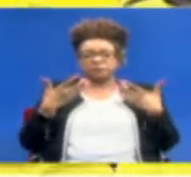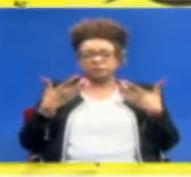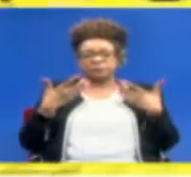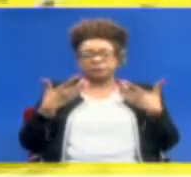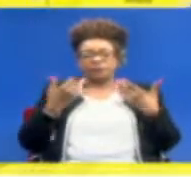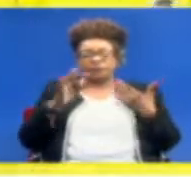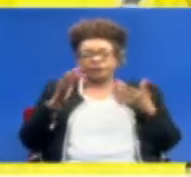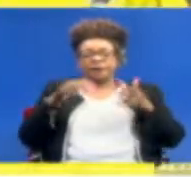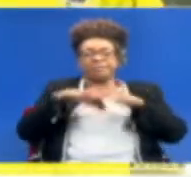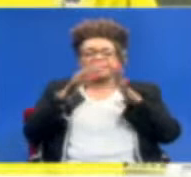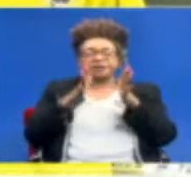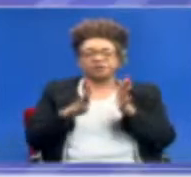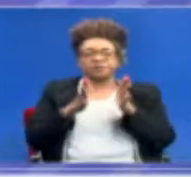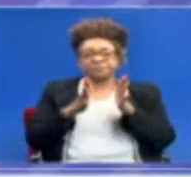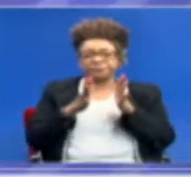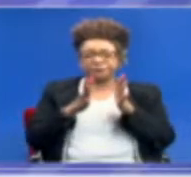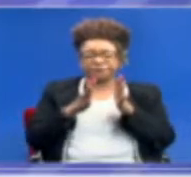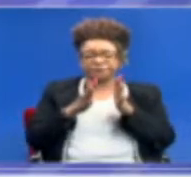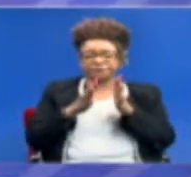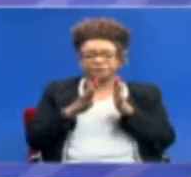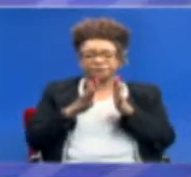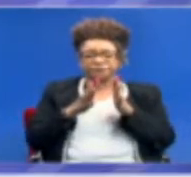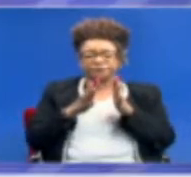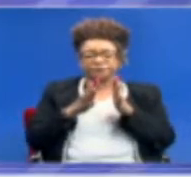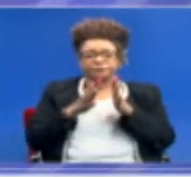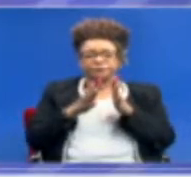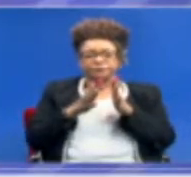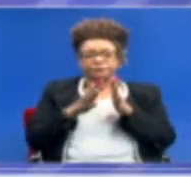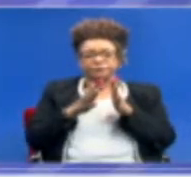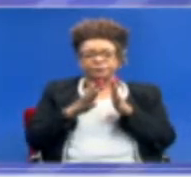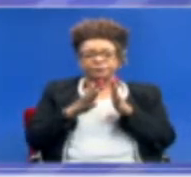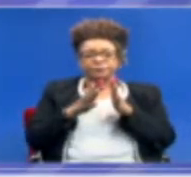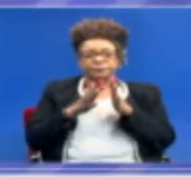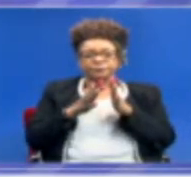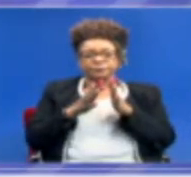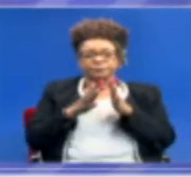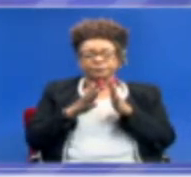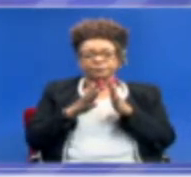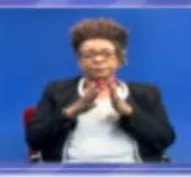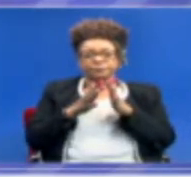players. Katika anga ya mataifa ni kwamba mlinda ngome wa waliokuwa